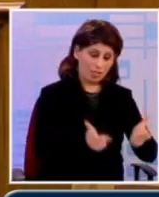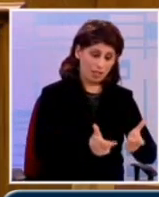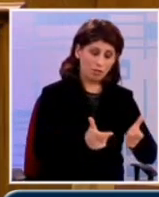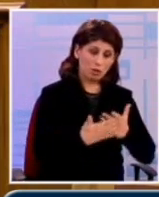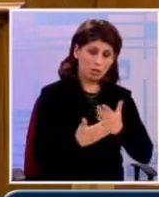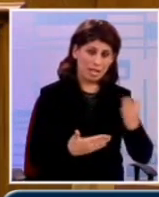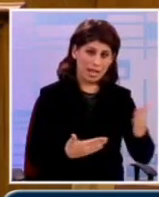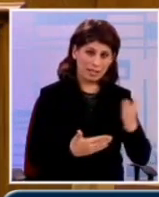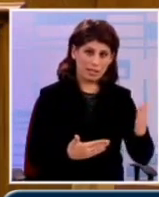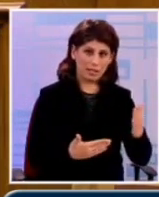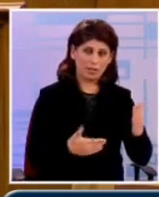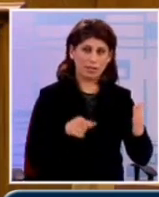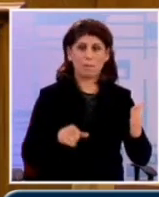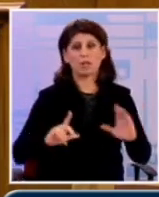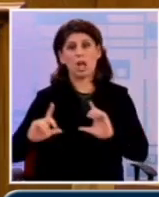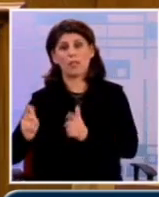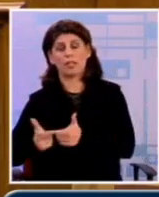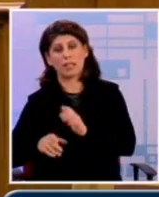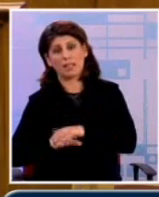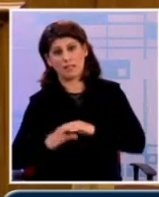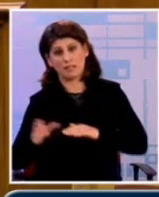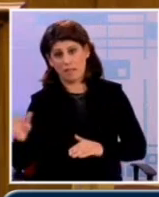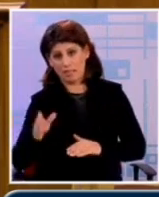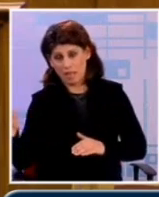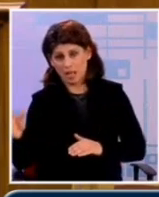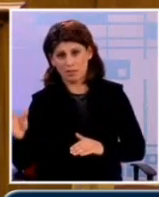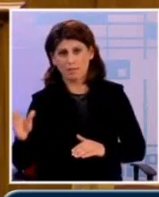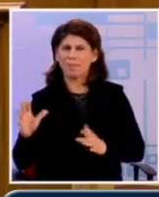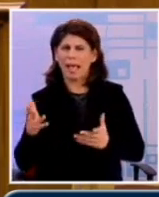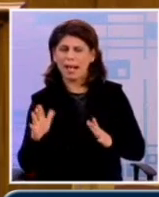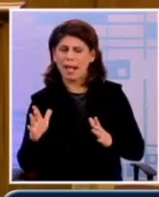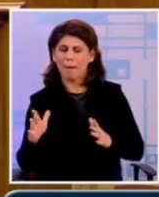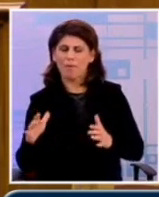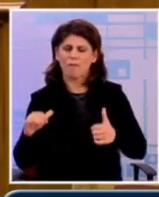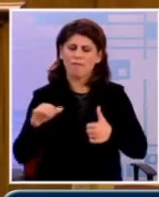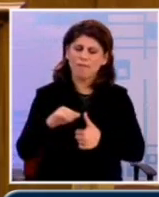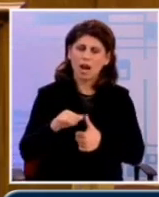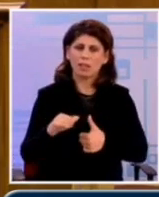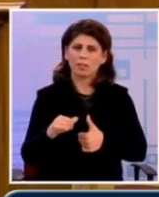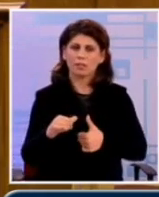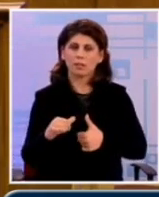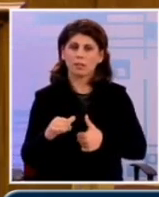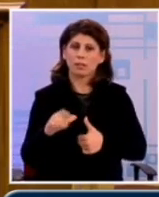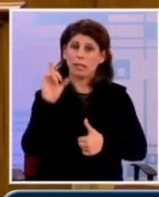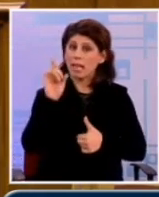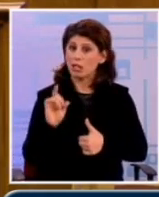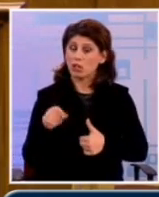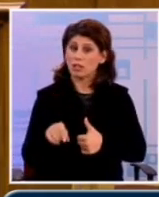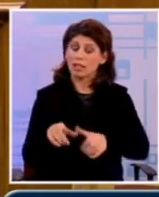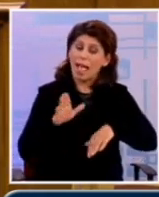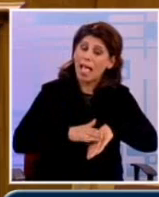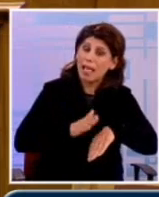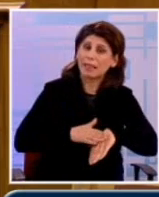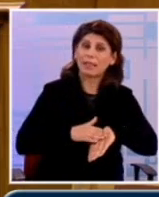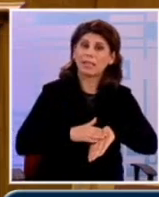της αριστεράς με τον εθνικισμό της ακροδεξιάς κάπου ταυτίζονται και αποτελούν ίσως τις αιτίες